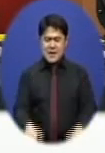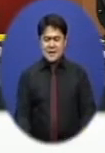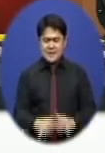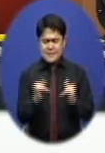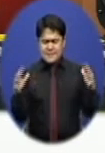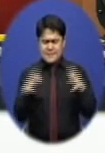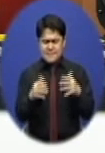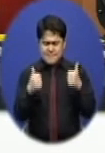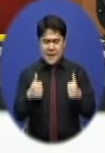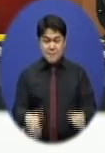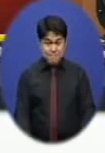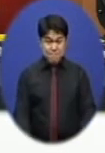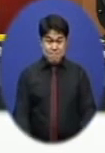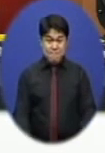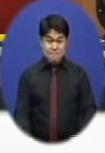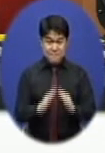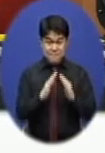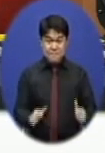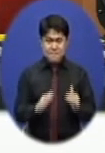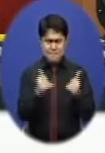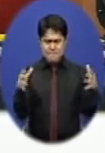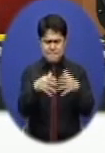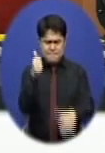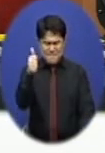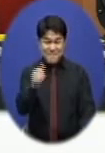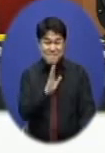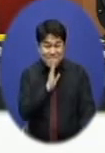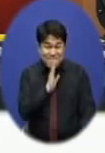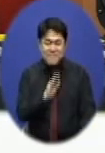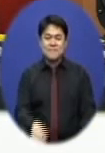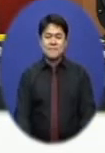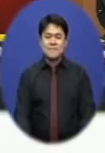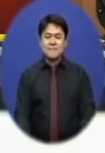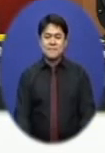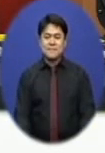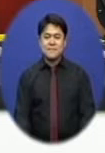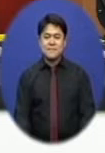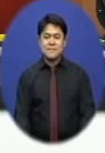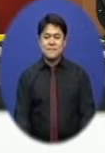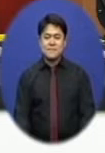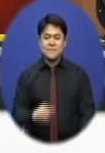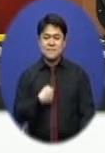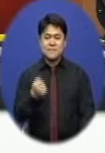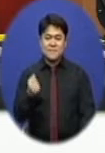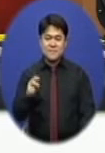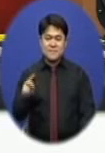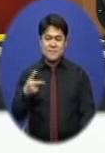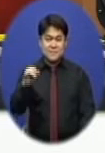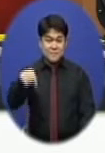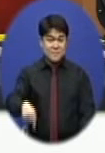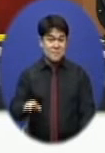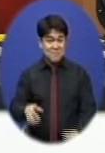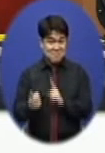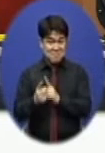잘 되시잖아요. 전라도 분들은 단합하면 또 1등이시죠. 제가 현진우 동 후배 만나서